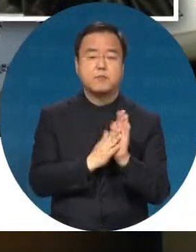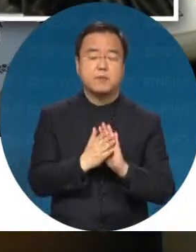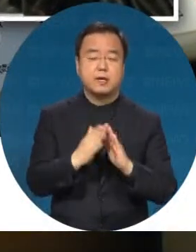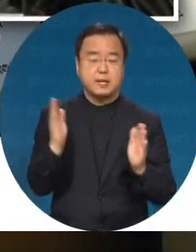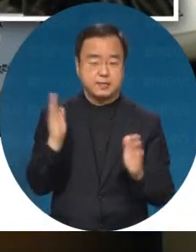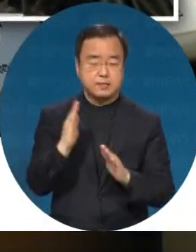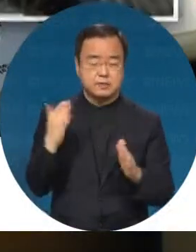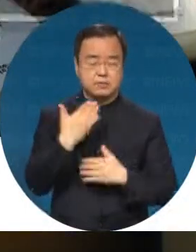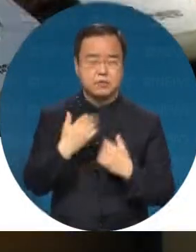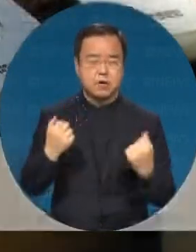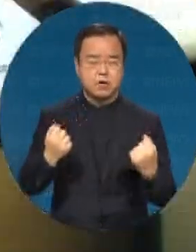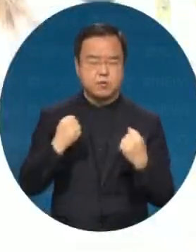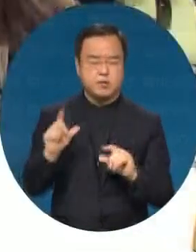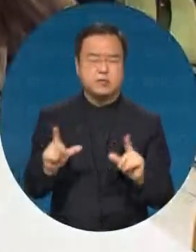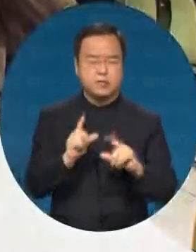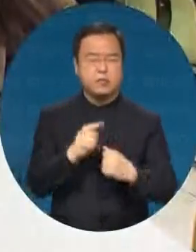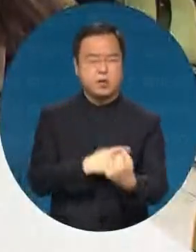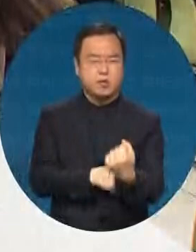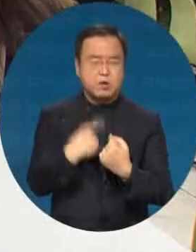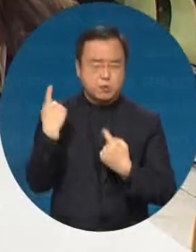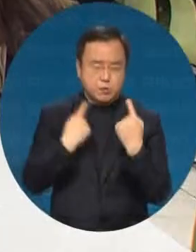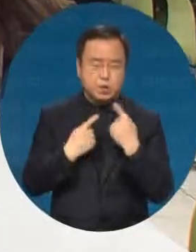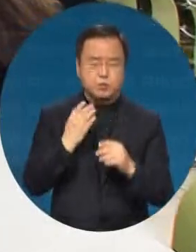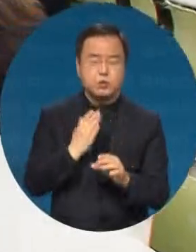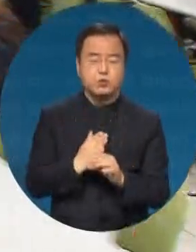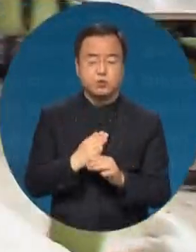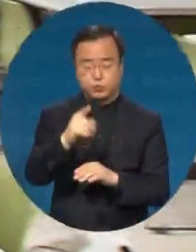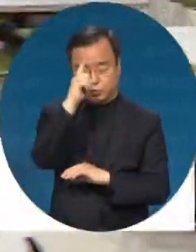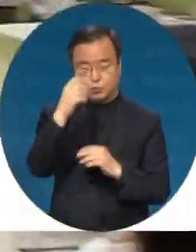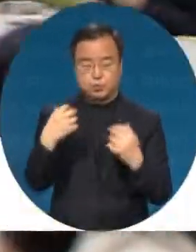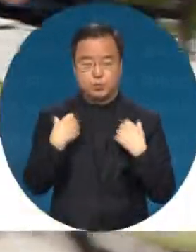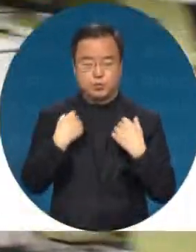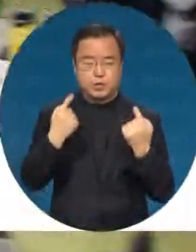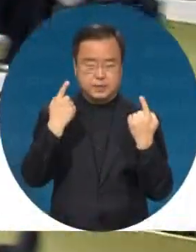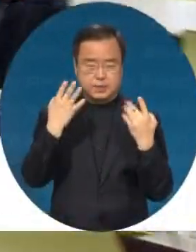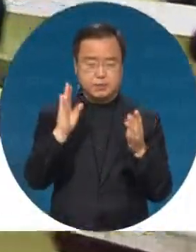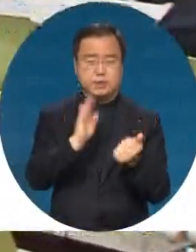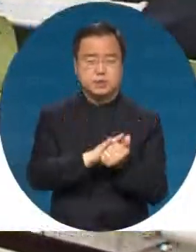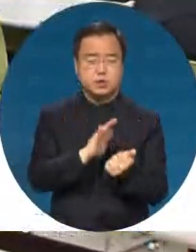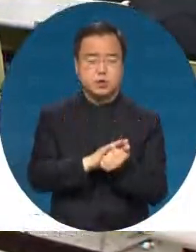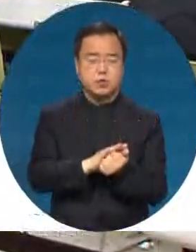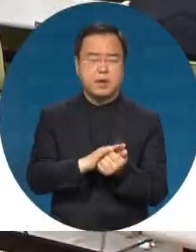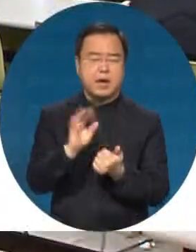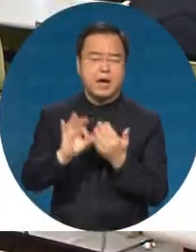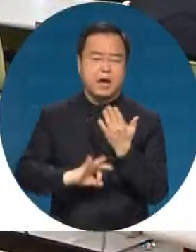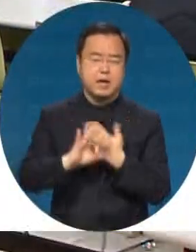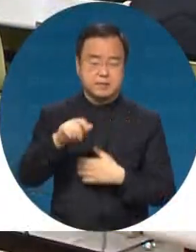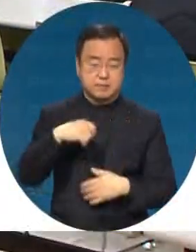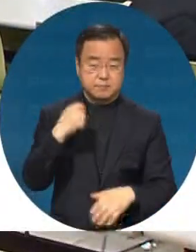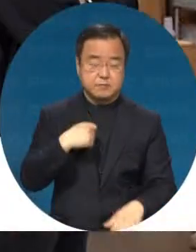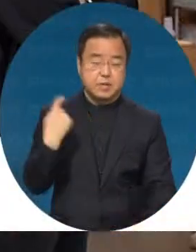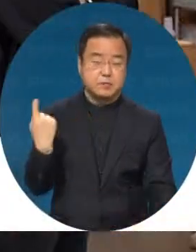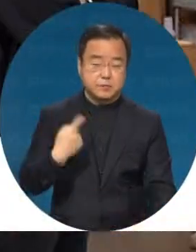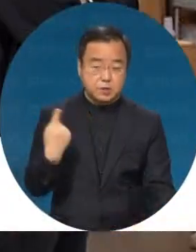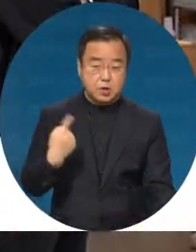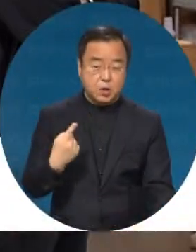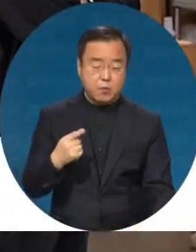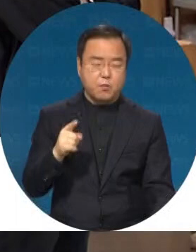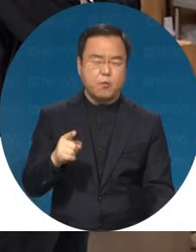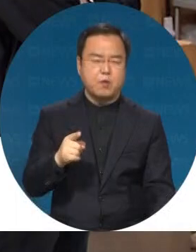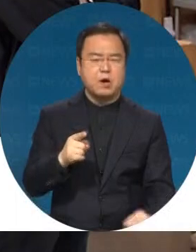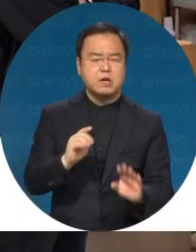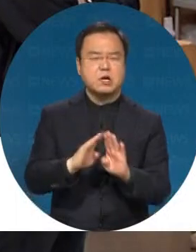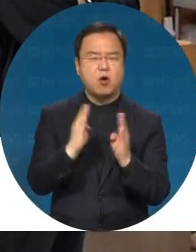생활권을 해치고 있습니다 정부와 대학이 지원하는 천원의 아침밥 사업은 연일 오플러니 벌어질 정도로